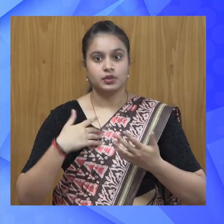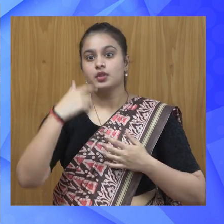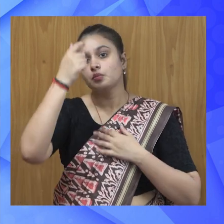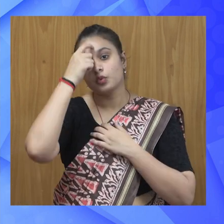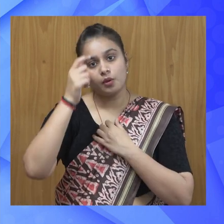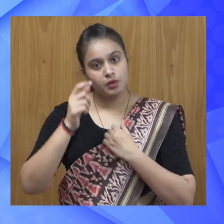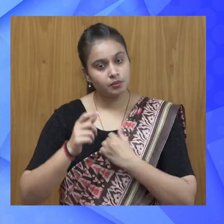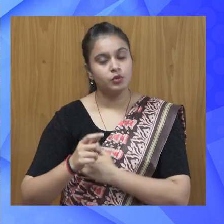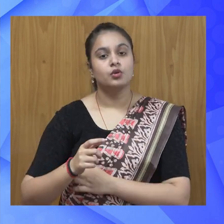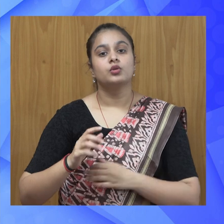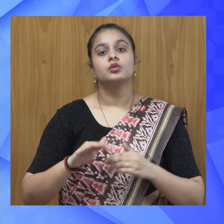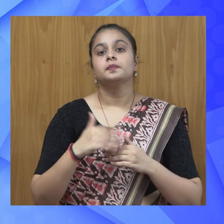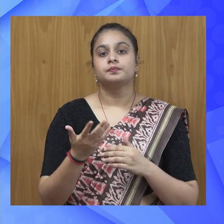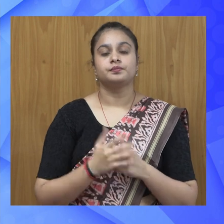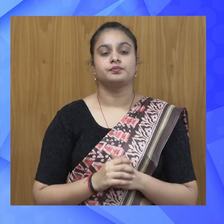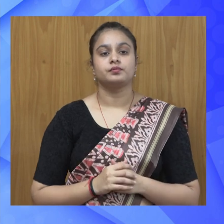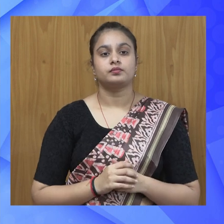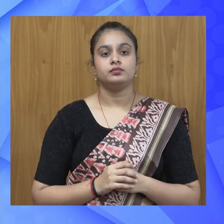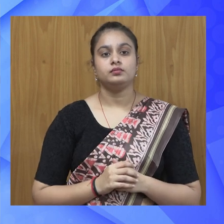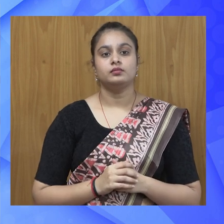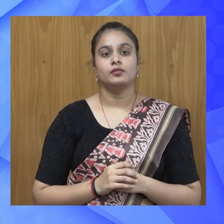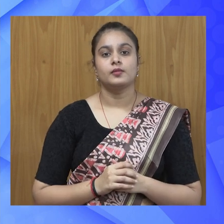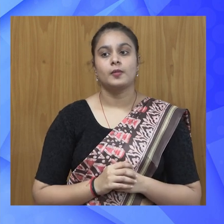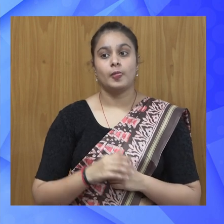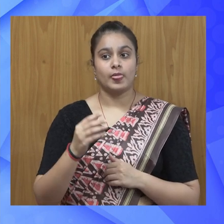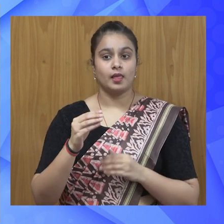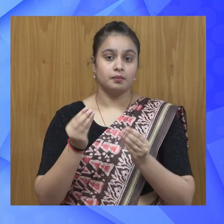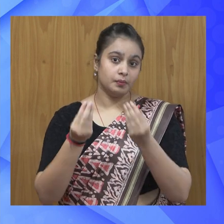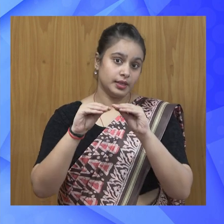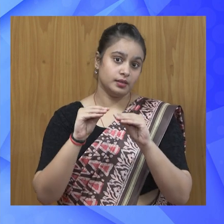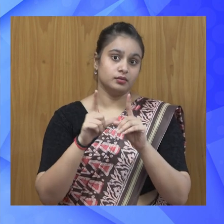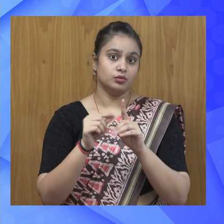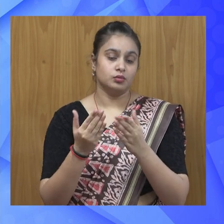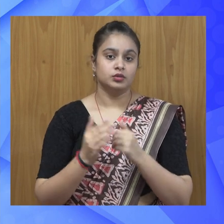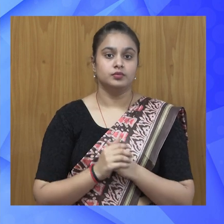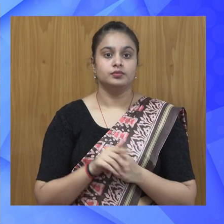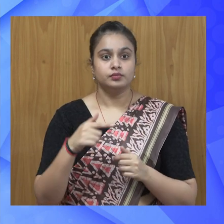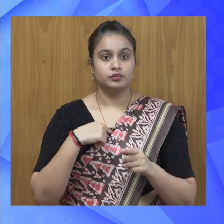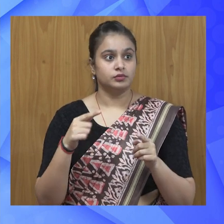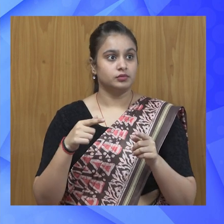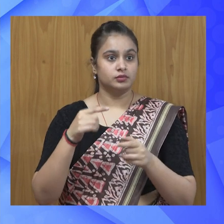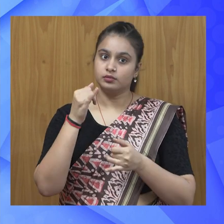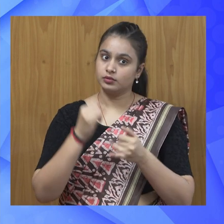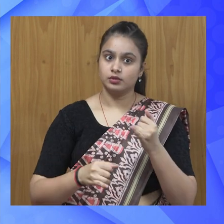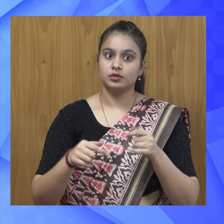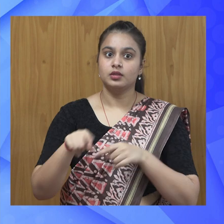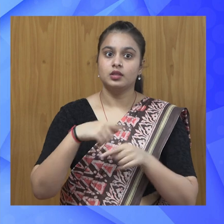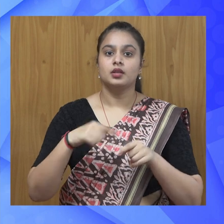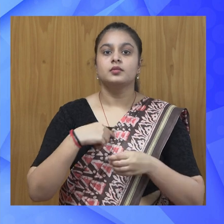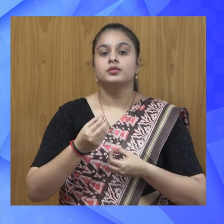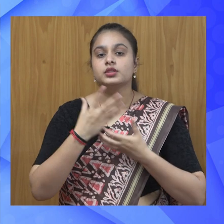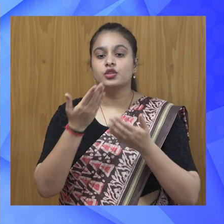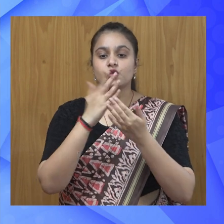परेशानी नहीं होगी, इसके बाद आप बेहतर हो सकते हैं पूरी तरह से। With this, I will end here by saying, let's make